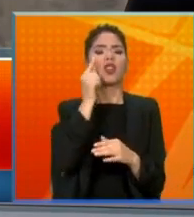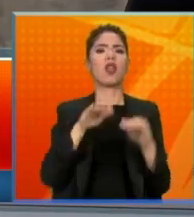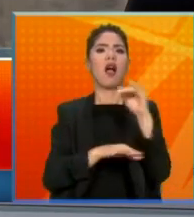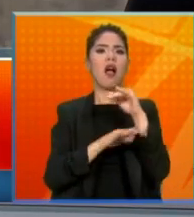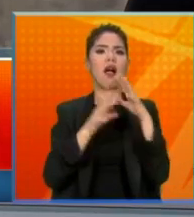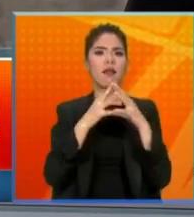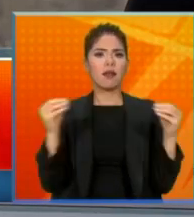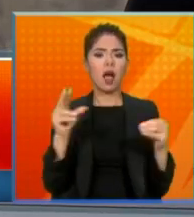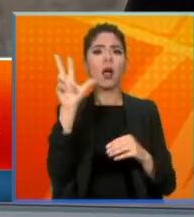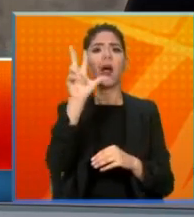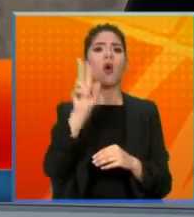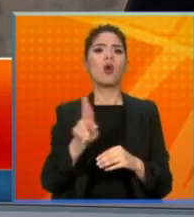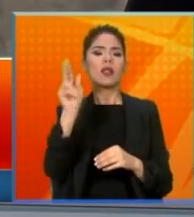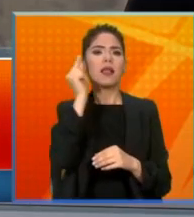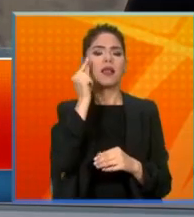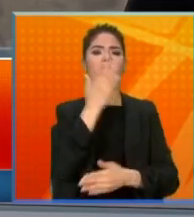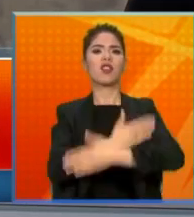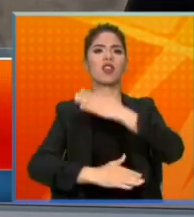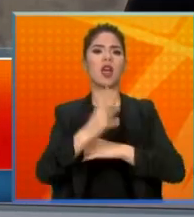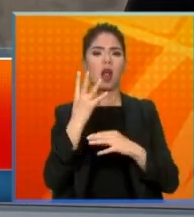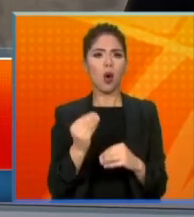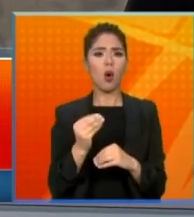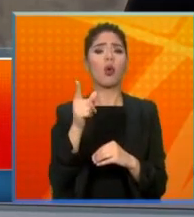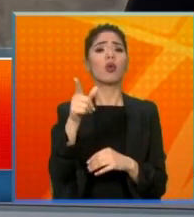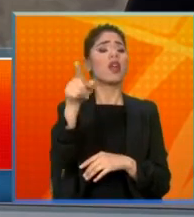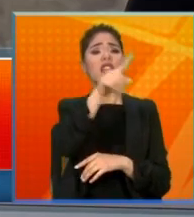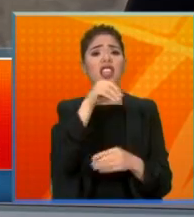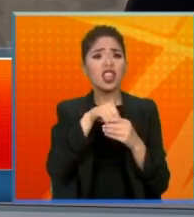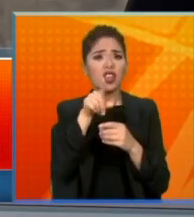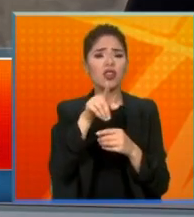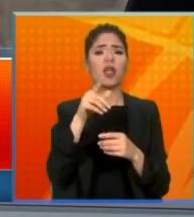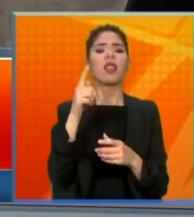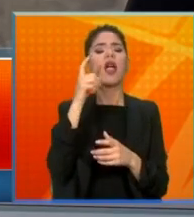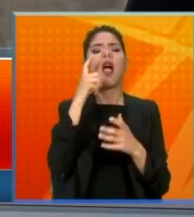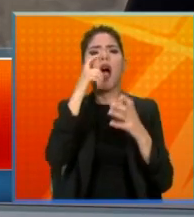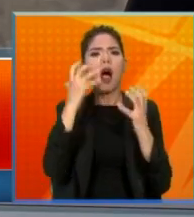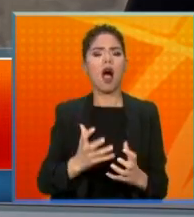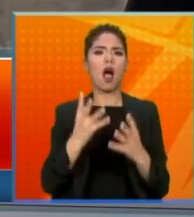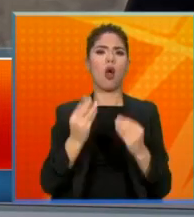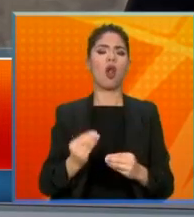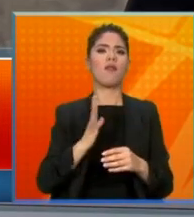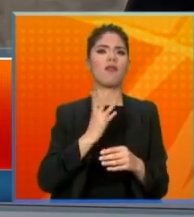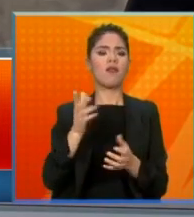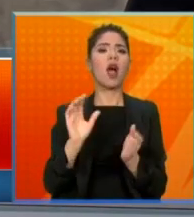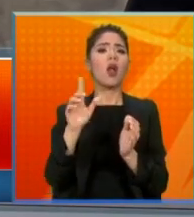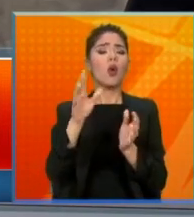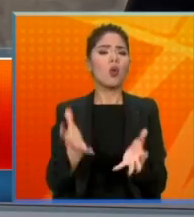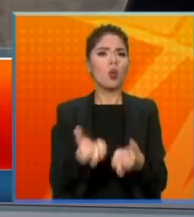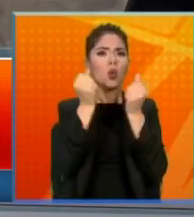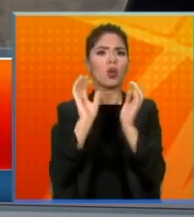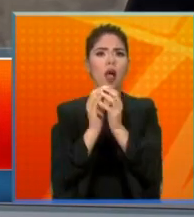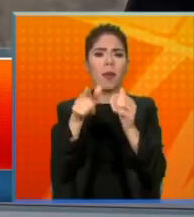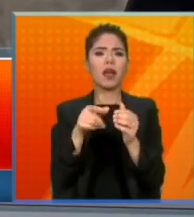hayatını kaybeden. 37 kişi de yaralandı. Aralarında durumu ağır olanlar da var. Kurtarma ekipleri sabahtan bu